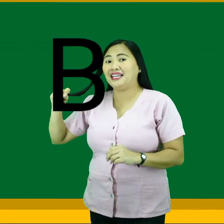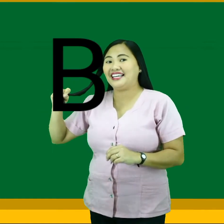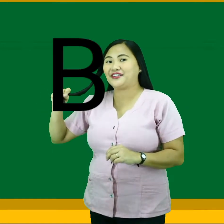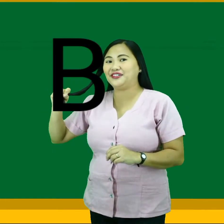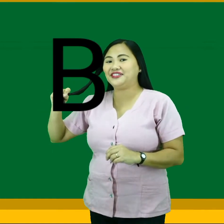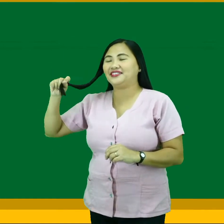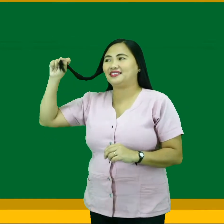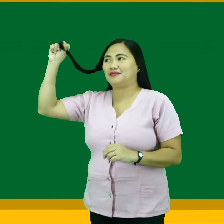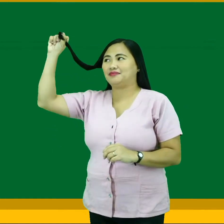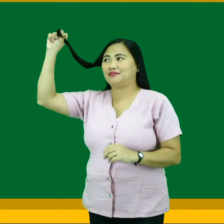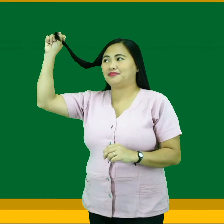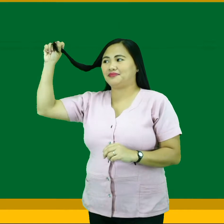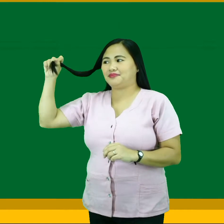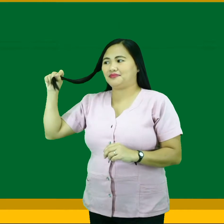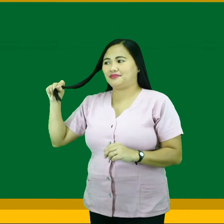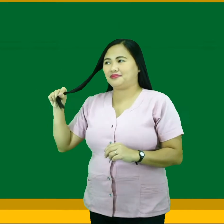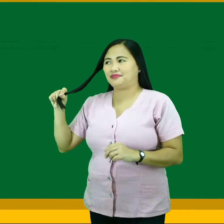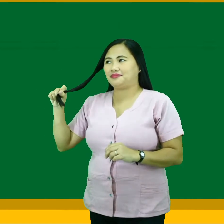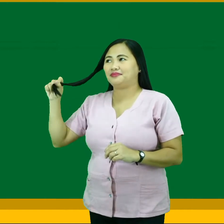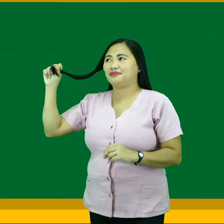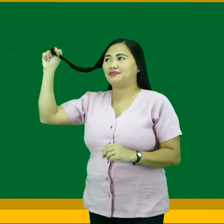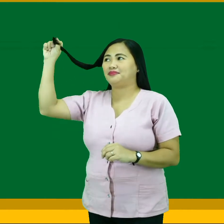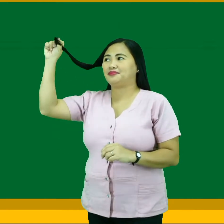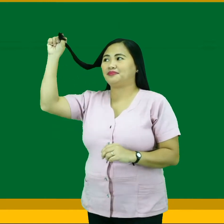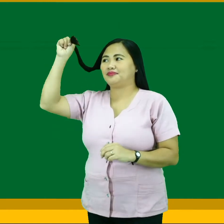Atong balikon.